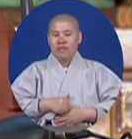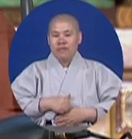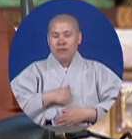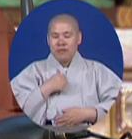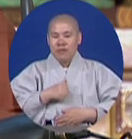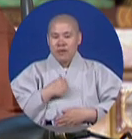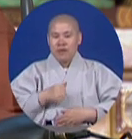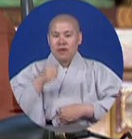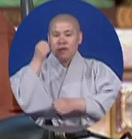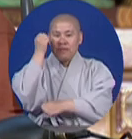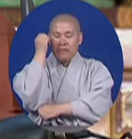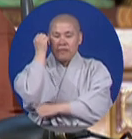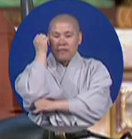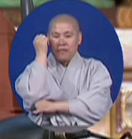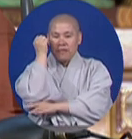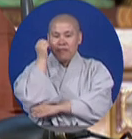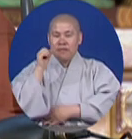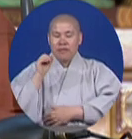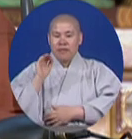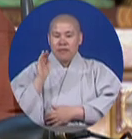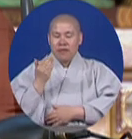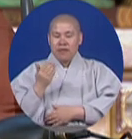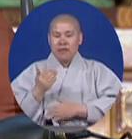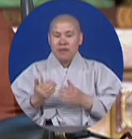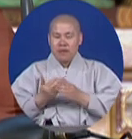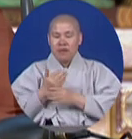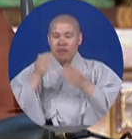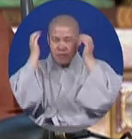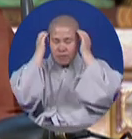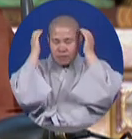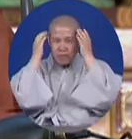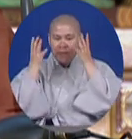화로 말미암아서 생긴 고통이 상당히 있습니다.